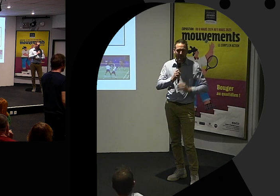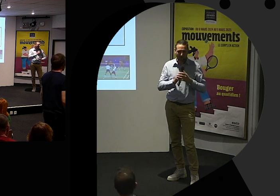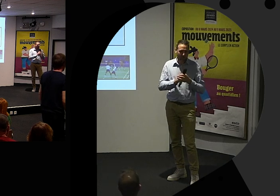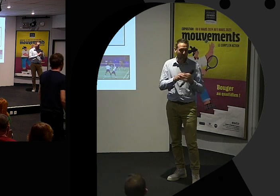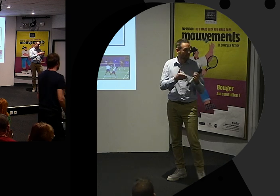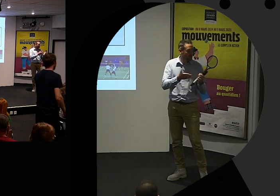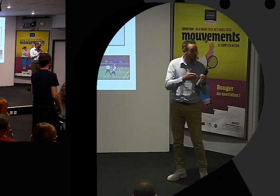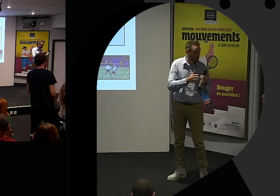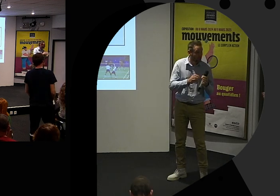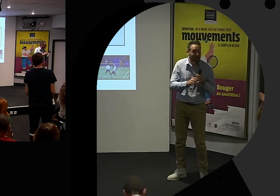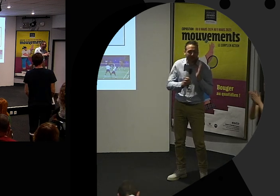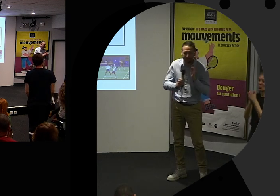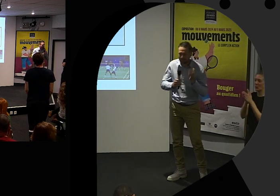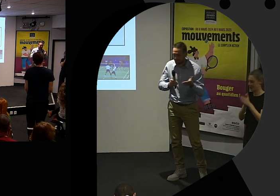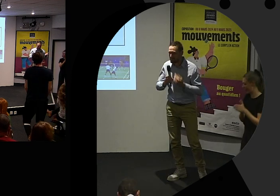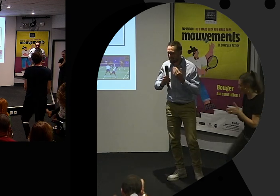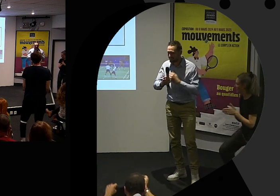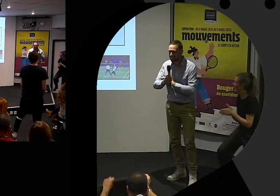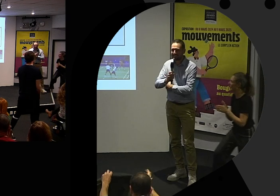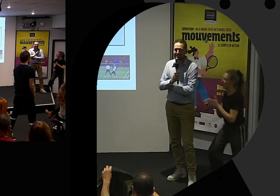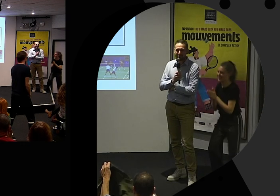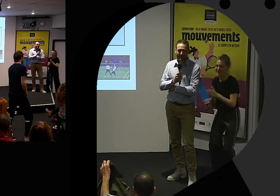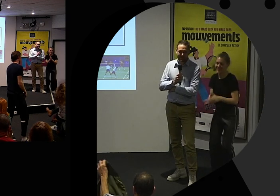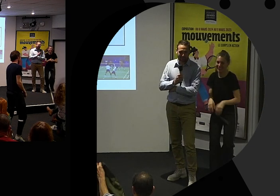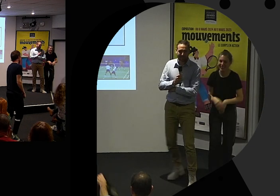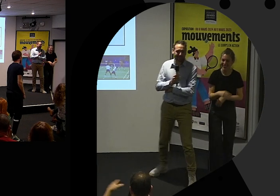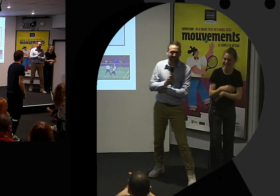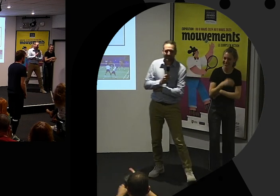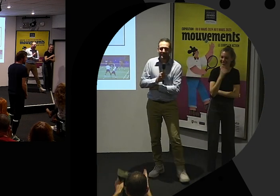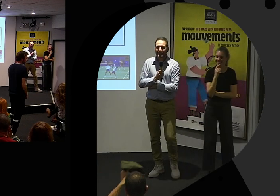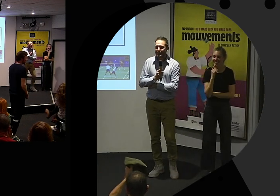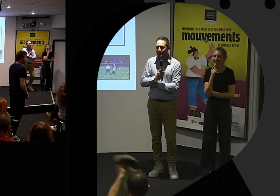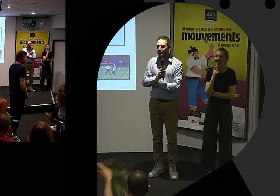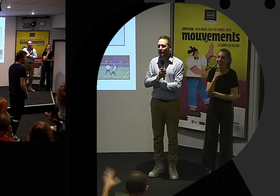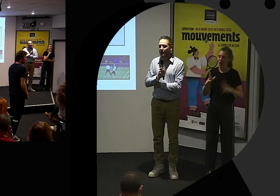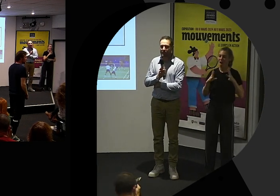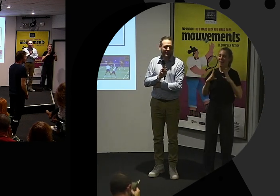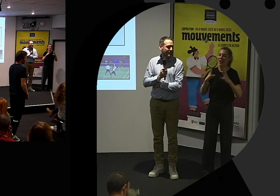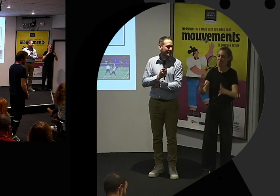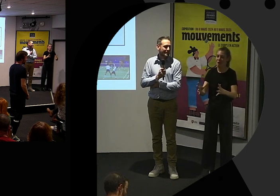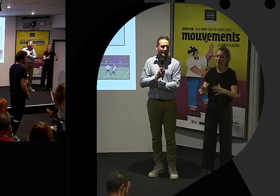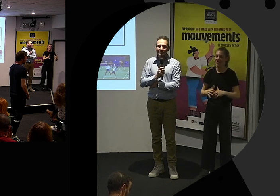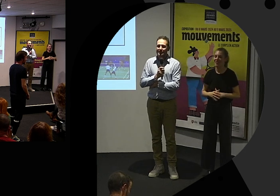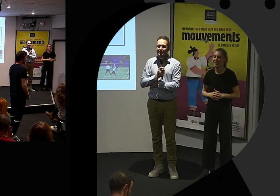Motivation. Motivation, ok, d'accord. Je peux signer, s'il vous plaît. Merci. Engagement.